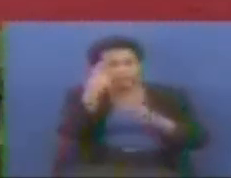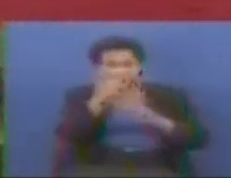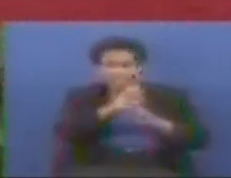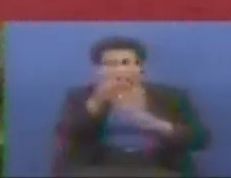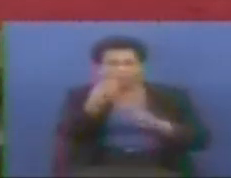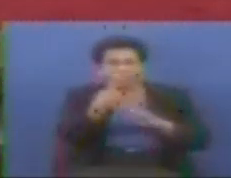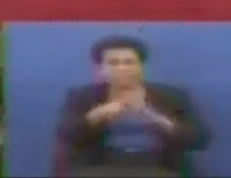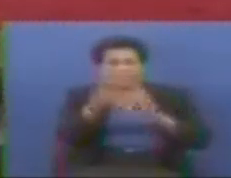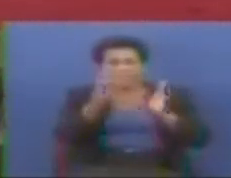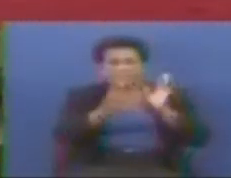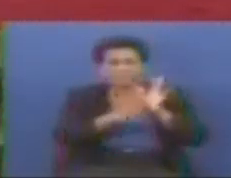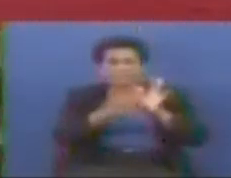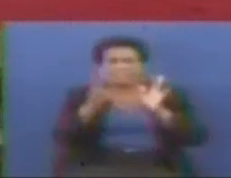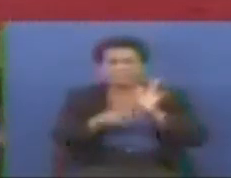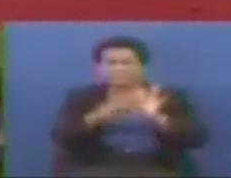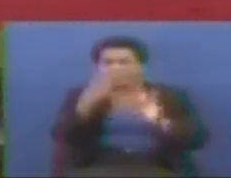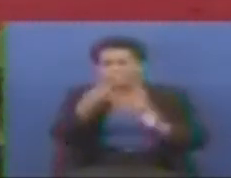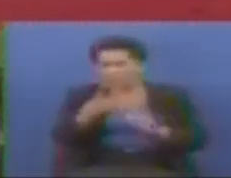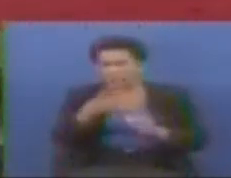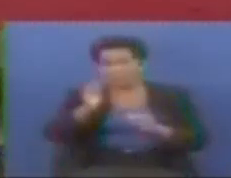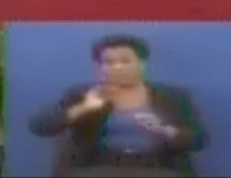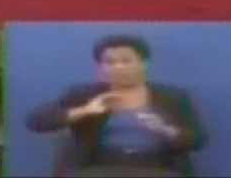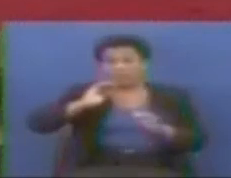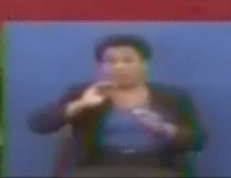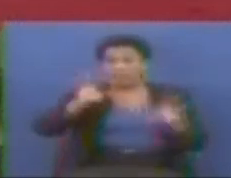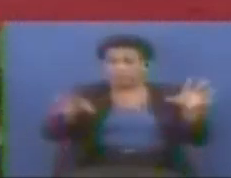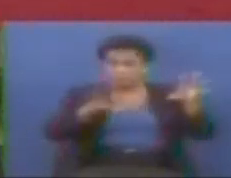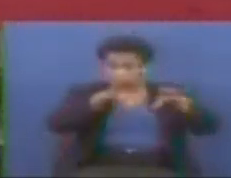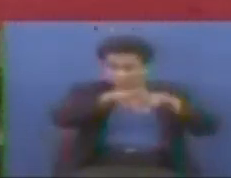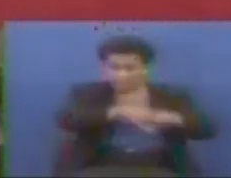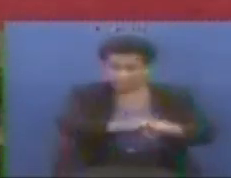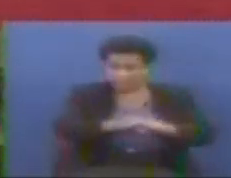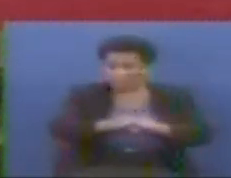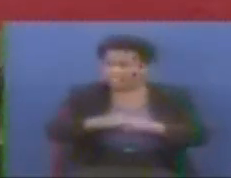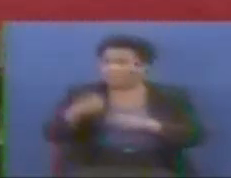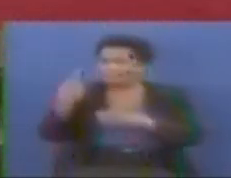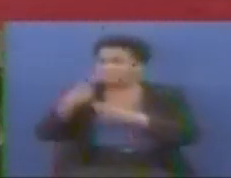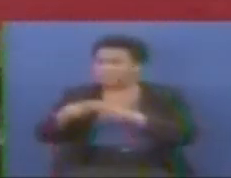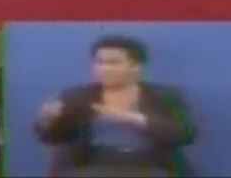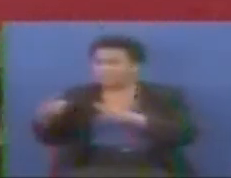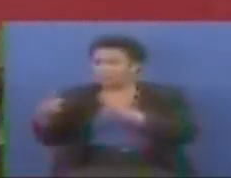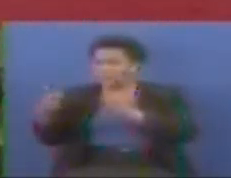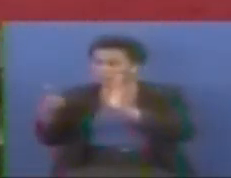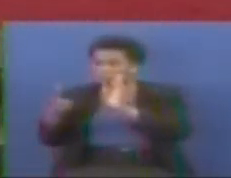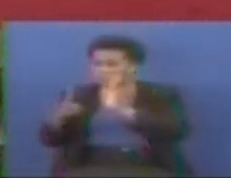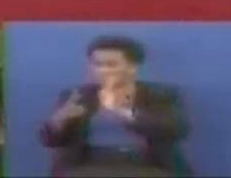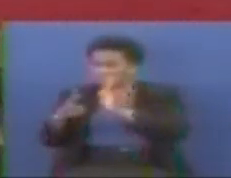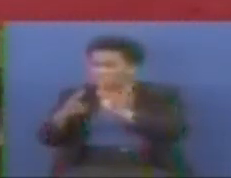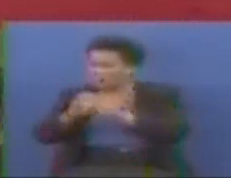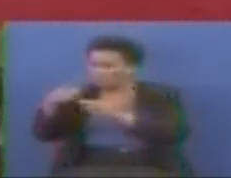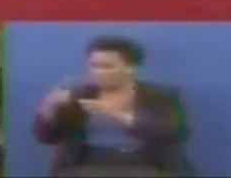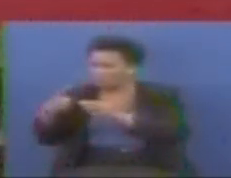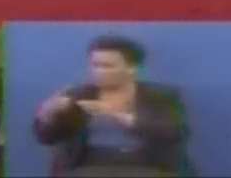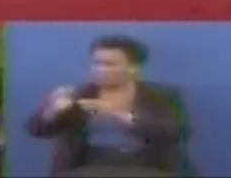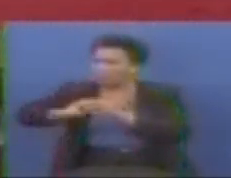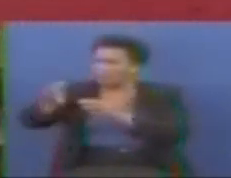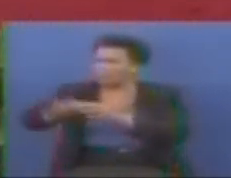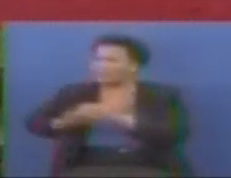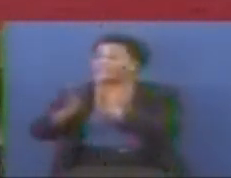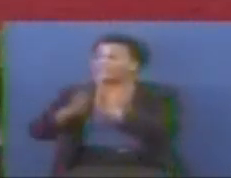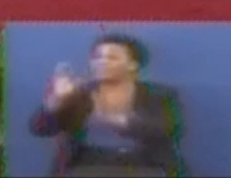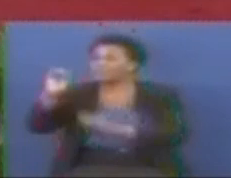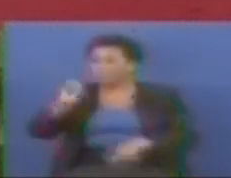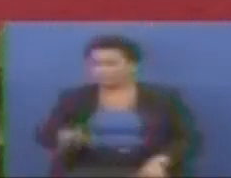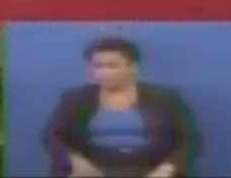na serikali ya awamu ya tano katika kuwabaini, kuwachunguza na hatimaye kuwahukumu wale wote waliobainika kujihusisha